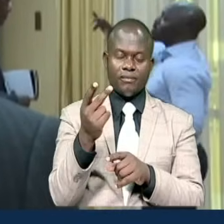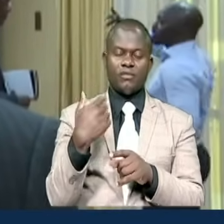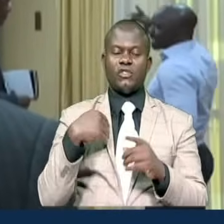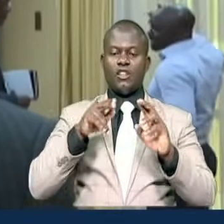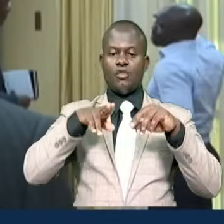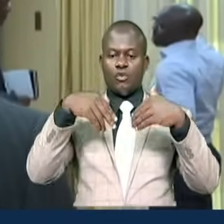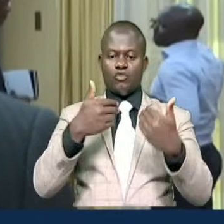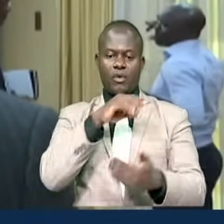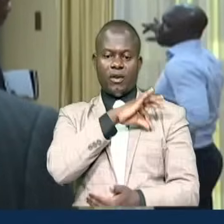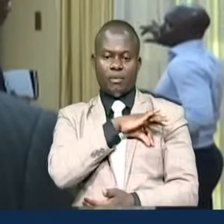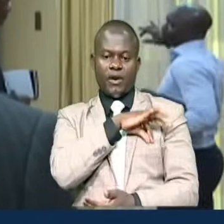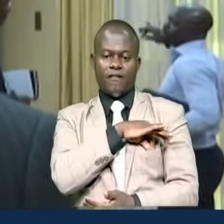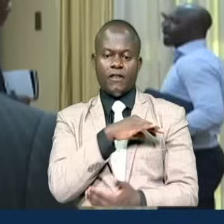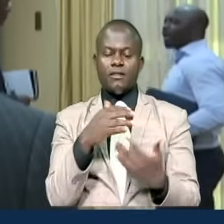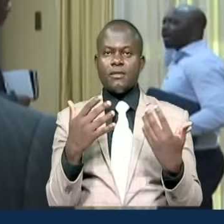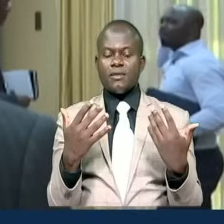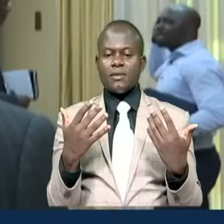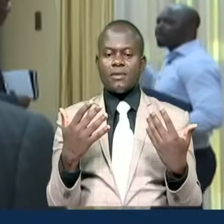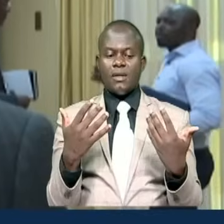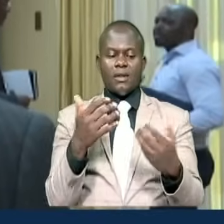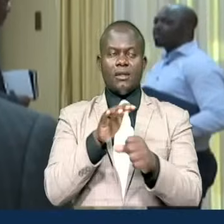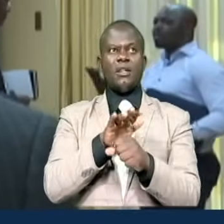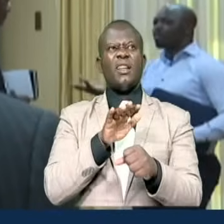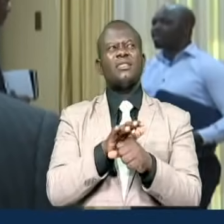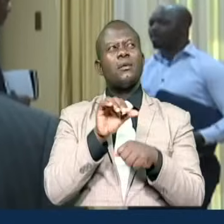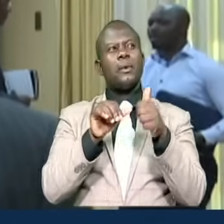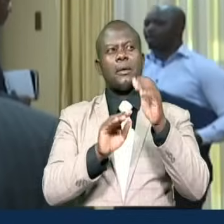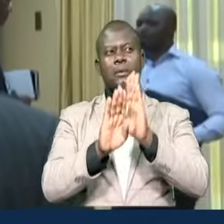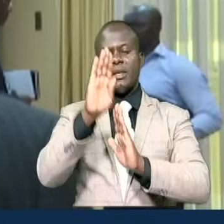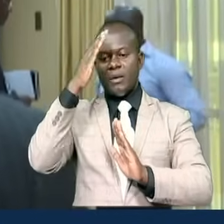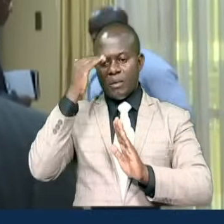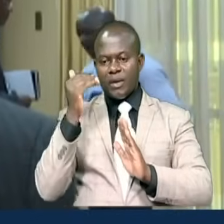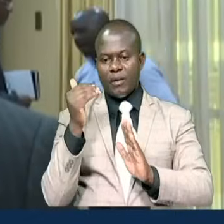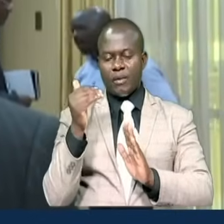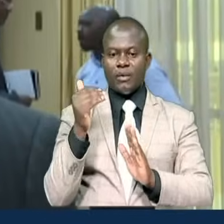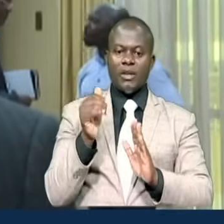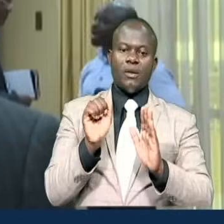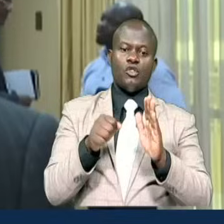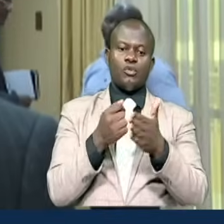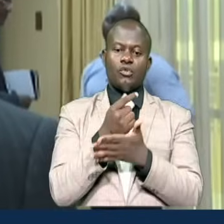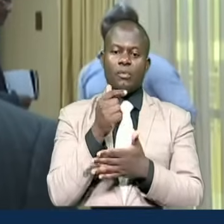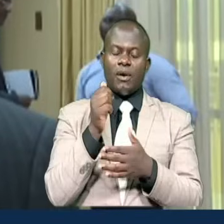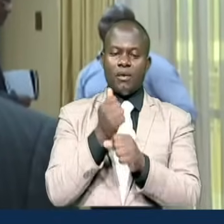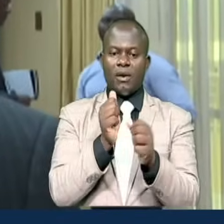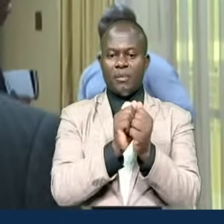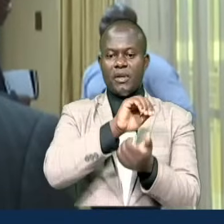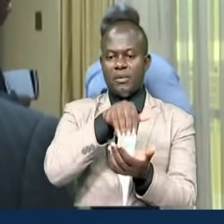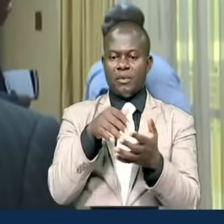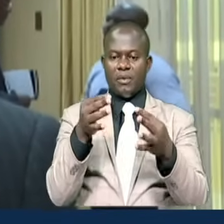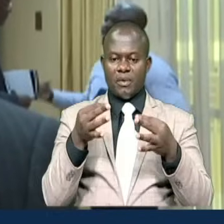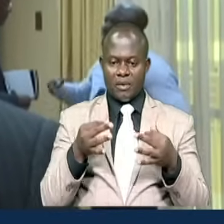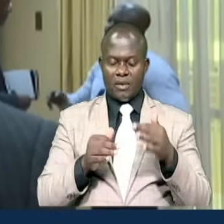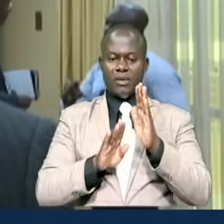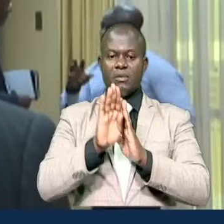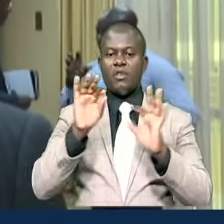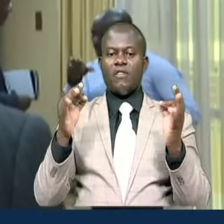inyungu bimuha cyane cyane mu bijyanye nawe no kwiteza imbere kuko bituma ashobora no gukorana n'ibigo by'imari agateza imbere